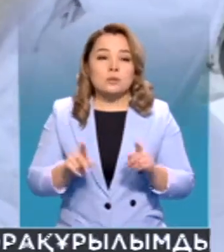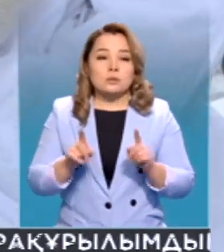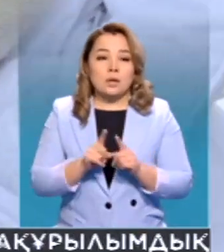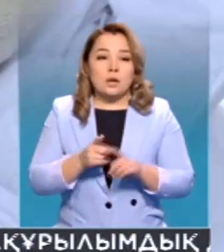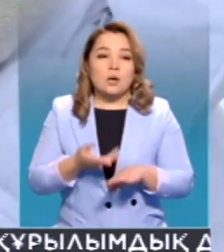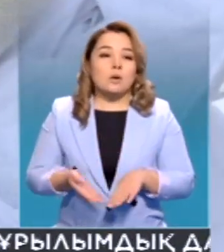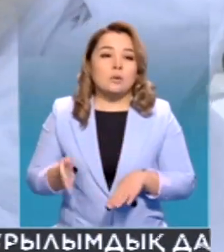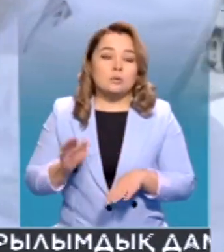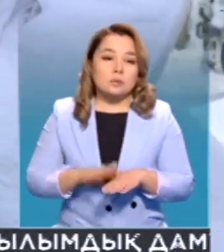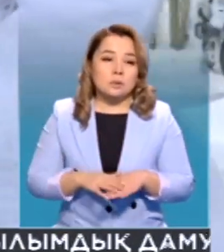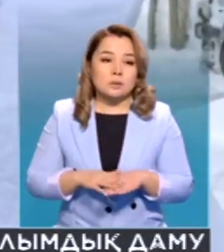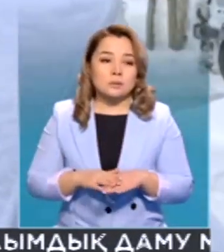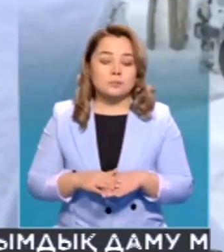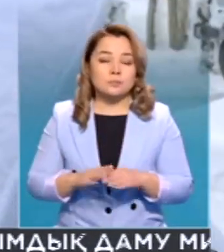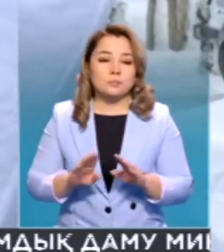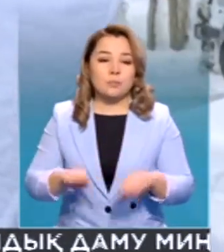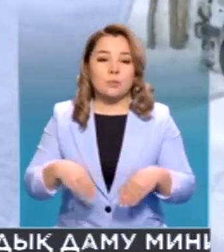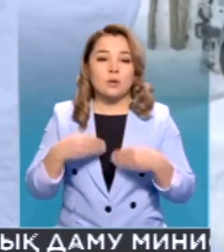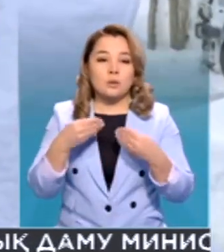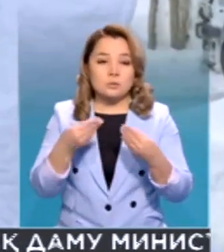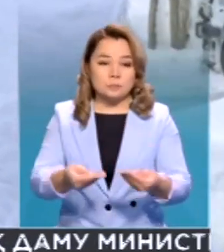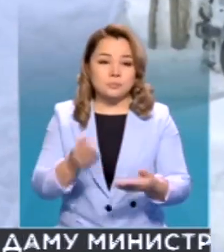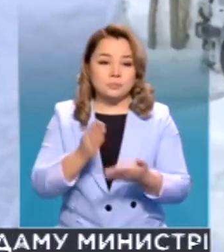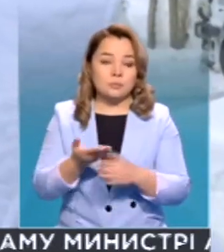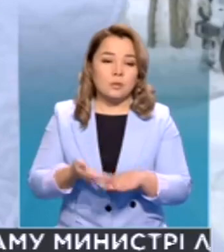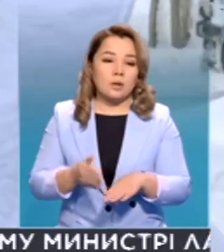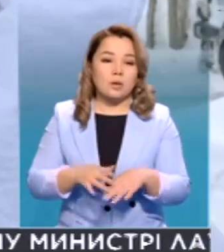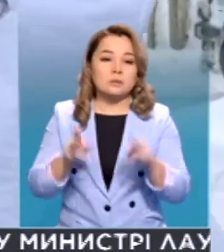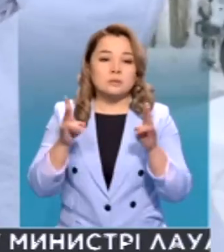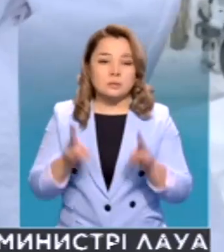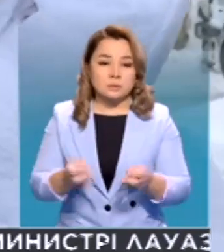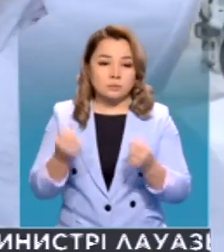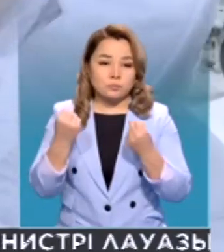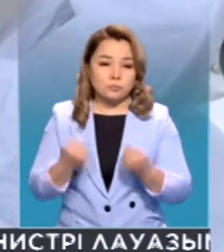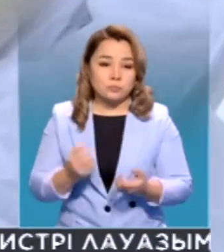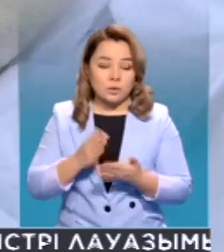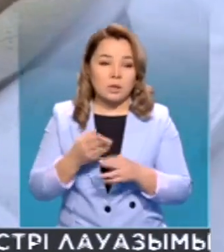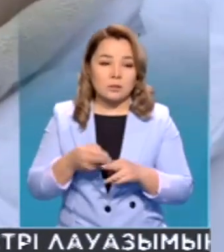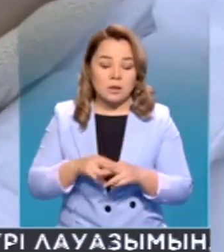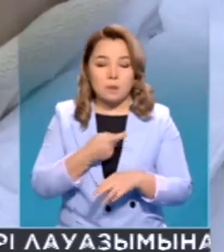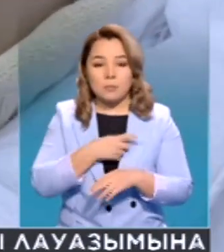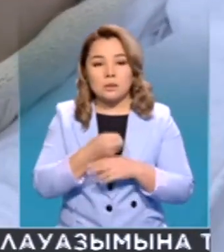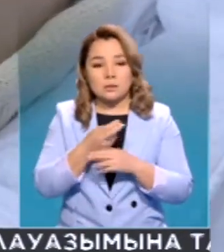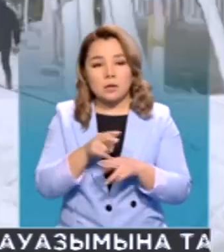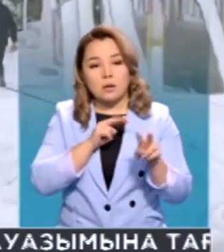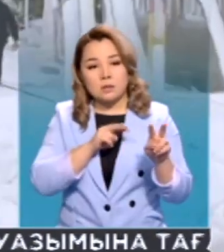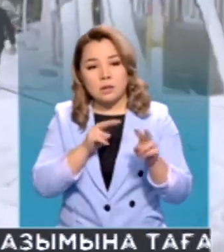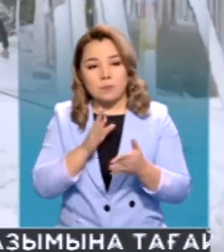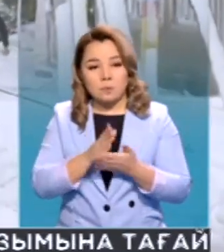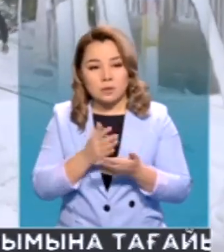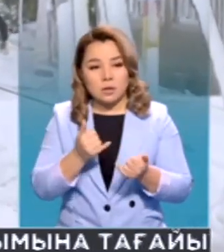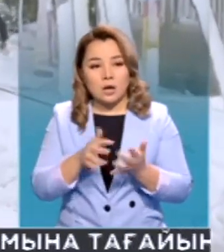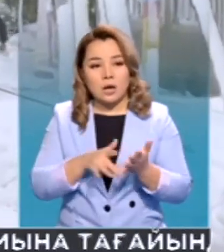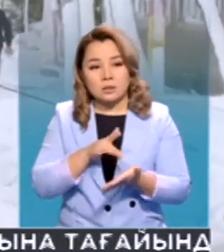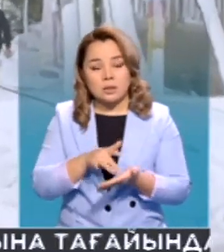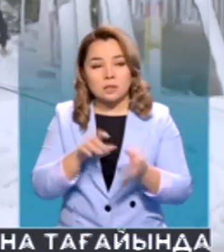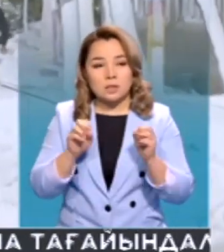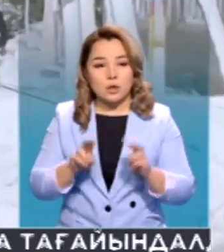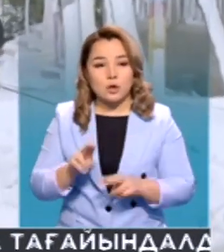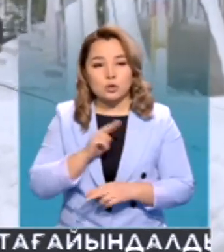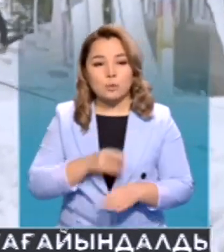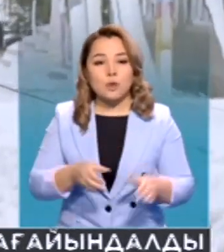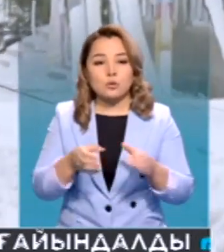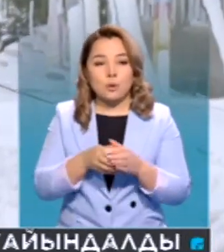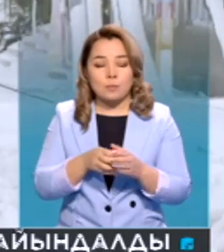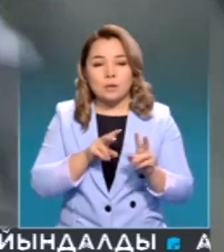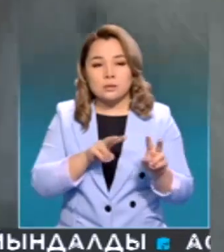ауыр зат басына түсіп, содан жарақаттануда. Қалған науқастар амбулаториялық бақылауда. Шаһарда арнайы жұмыс тобы